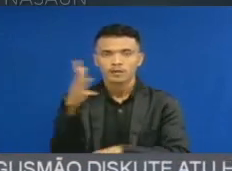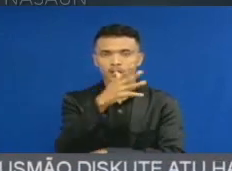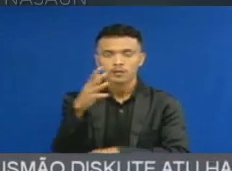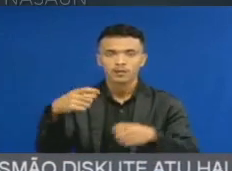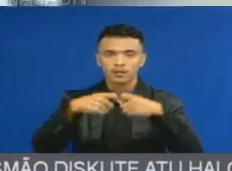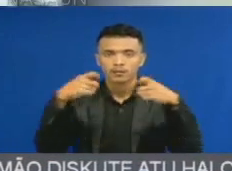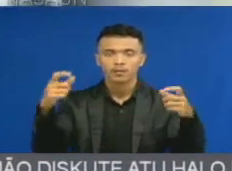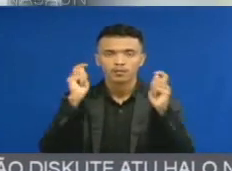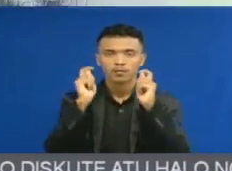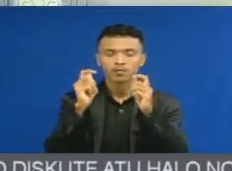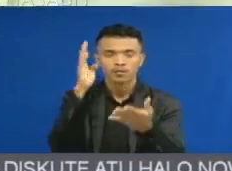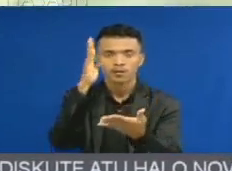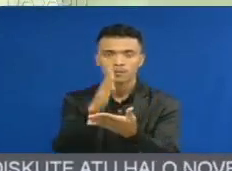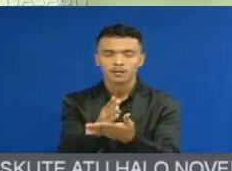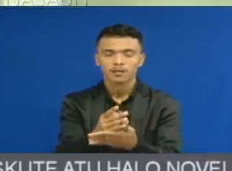koko hamate.